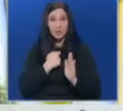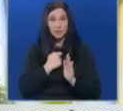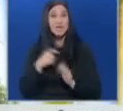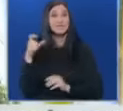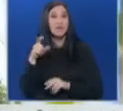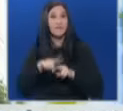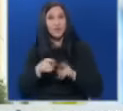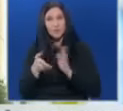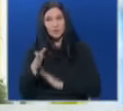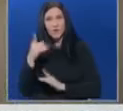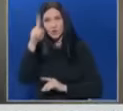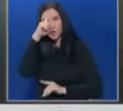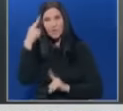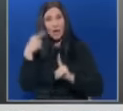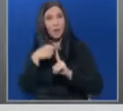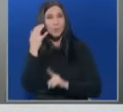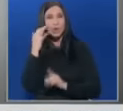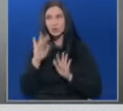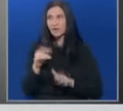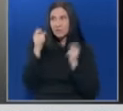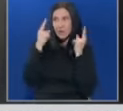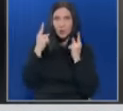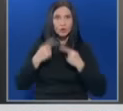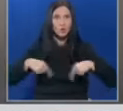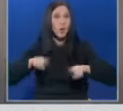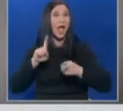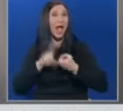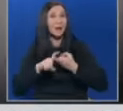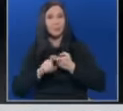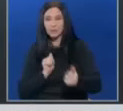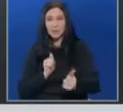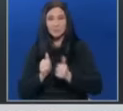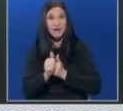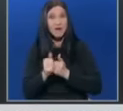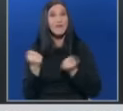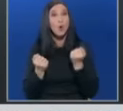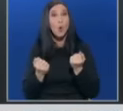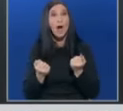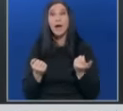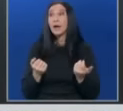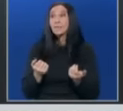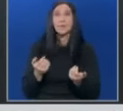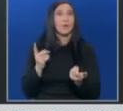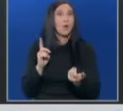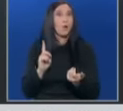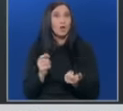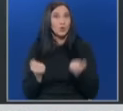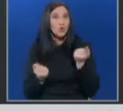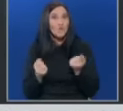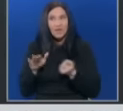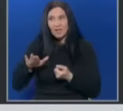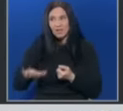Свилен Иванов пътува от София за Бургас и остава изненадан, когато в района на Карнобат го изпреварва автомобил зад волана, на който е дете.